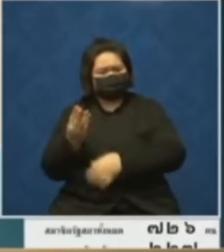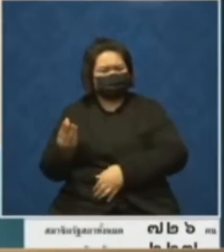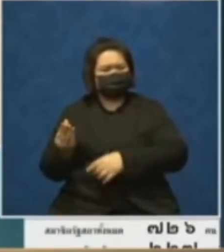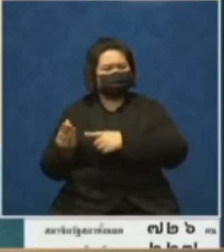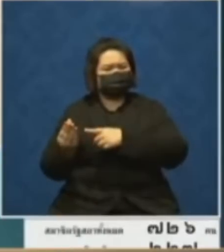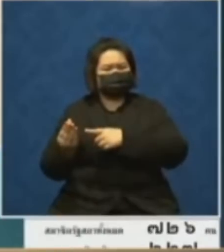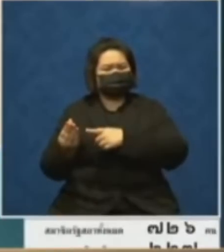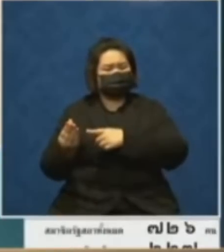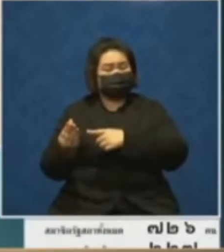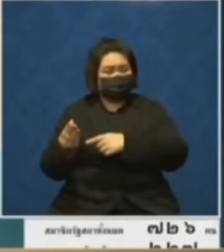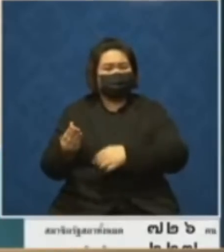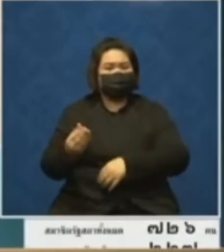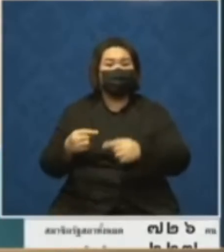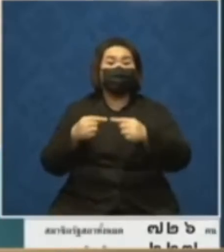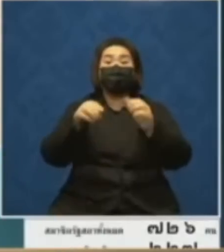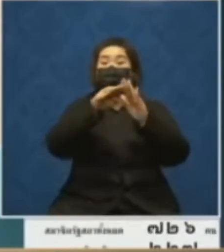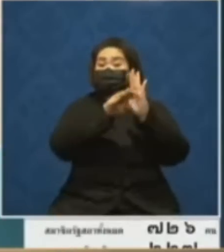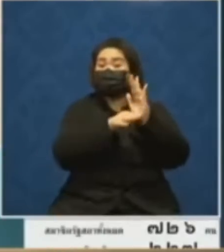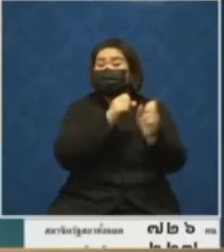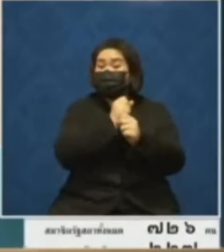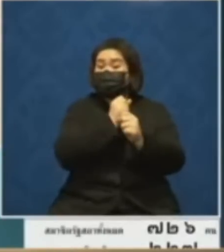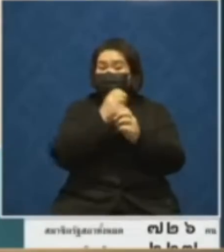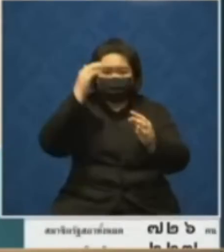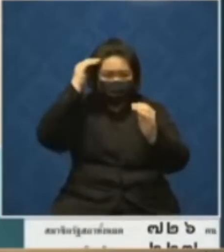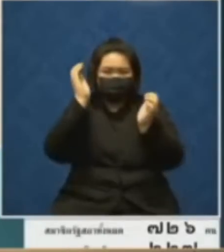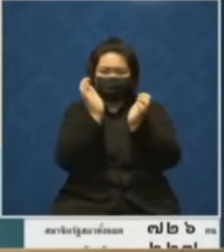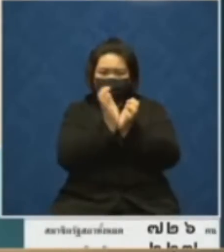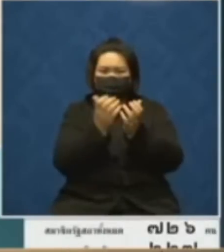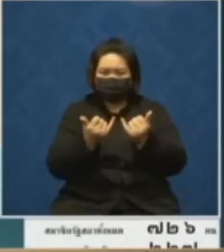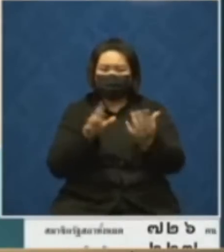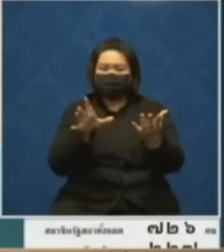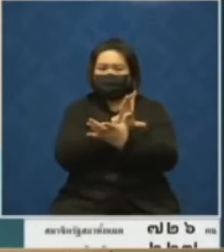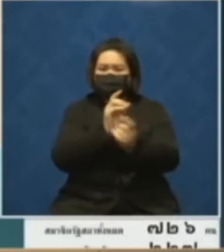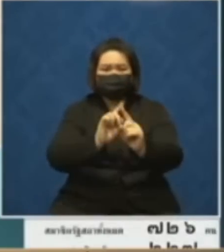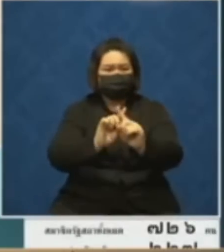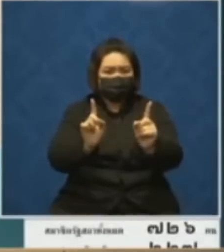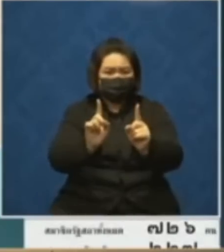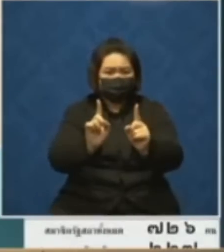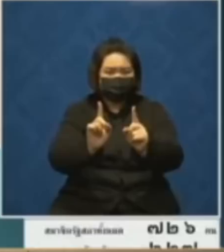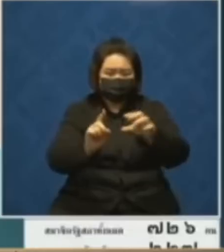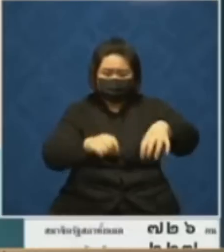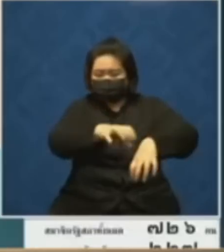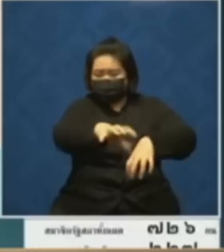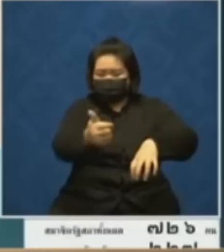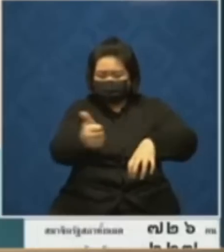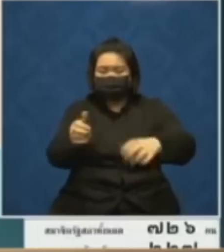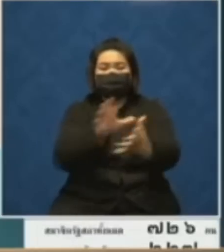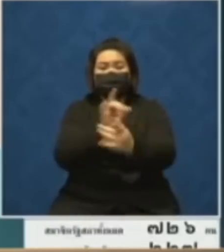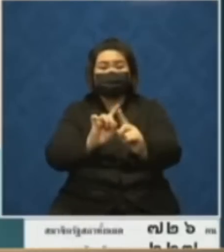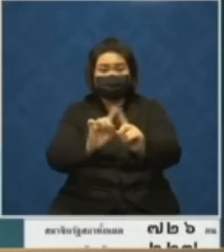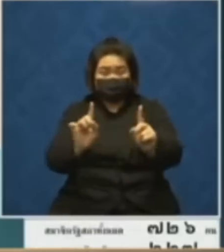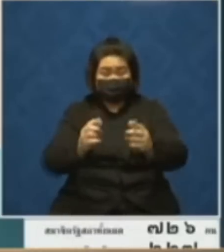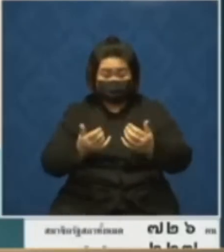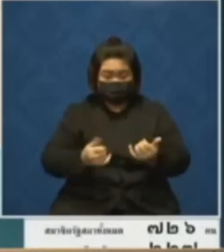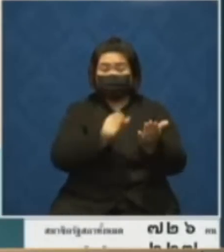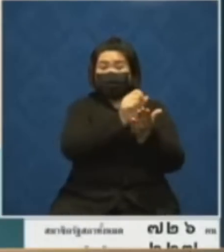มฐภภภาภภัฏ พลตำรวจเอก ชระชวาน สุขสมจิต สวอซึจะป่กนะ คุจะเขียนกฏหมาย ร่าง